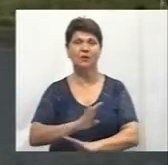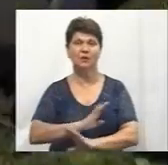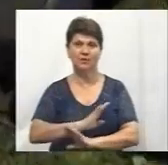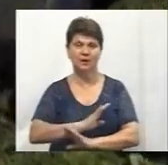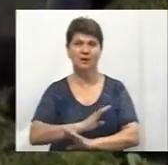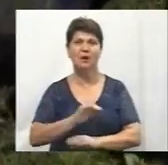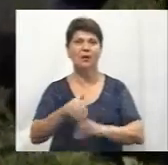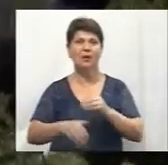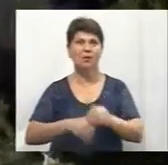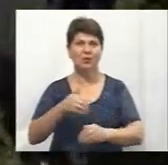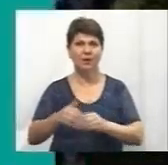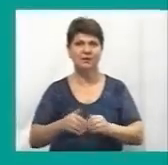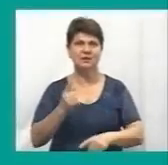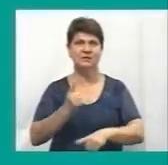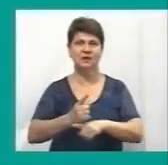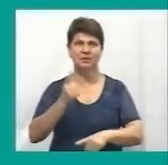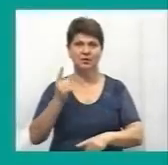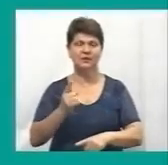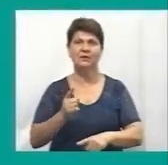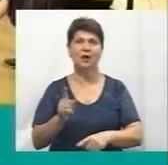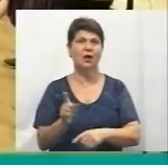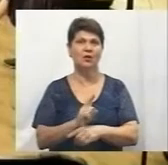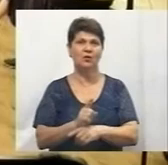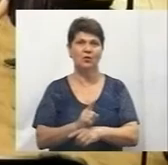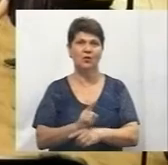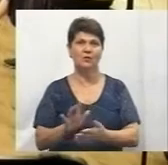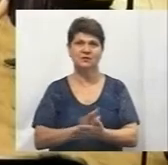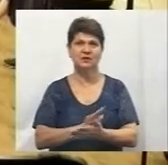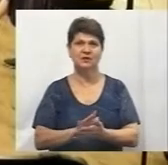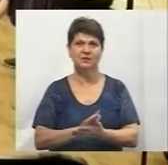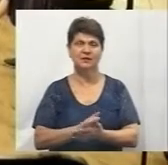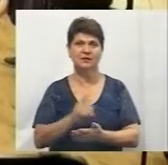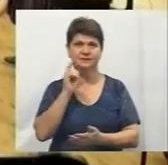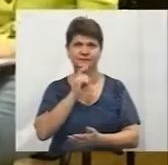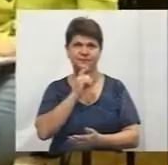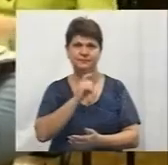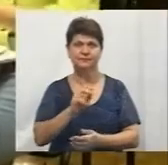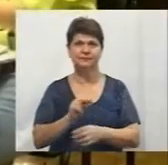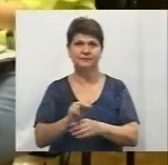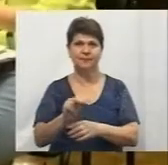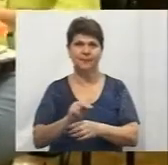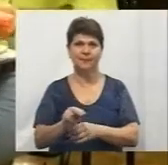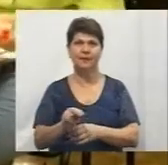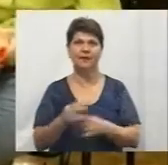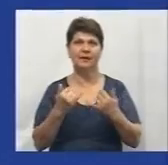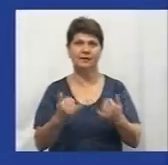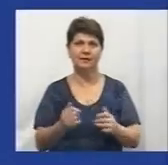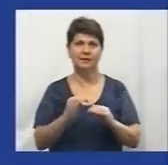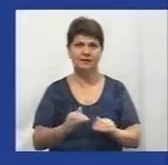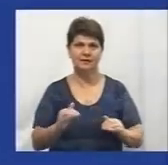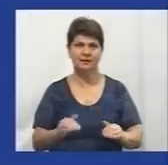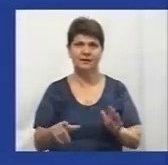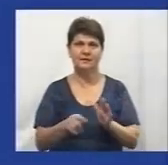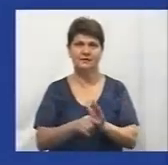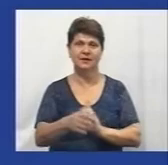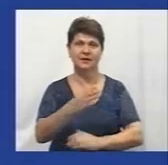на вінницьких пляжах не відповідає санітарним нормам. У Вінниці почали навчати асистентів для дітей з інвалідністю.